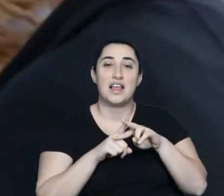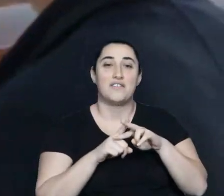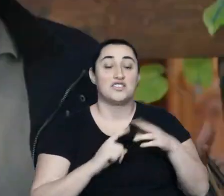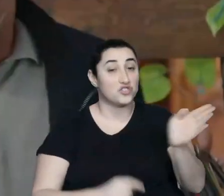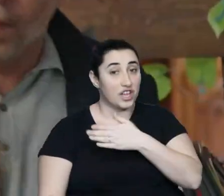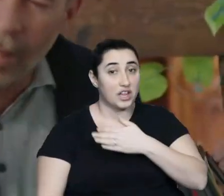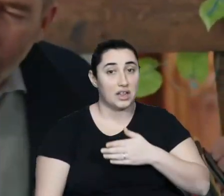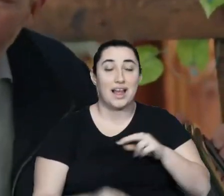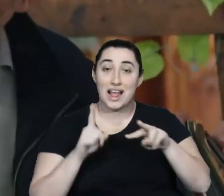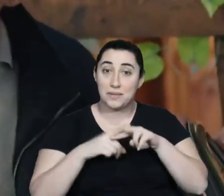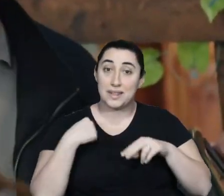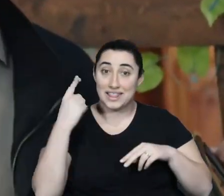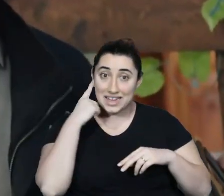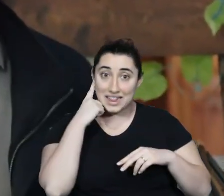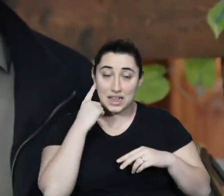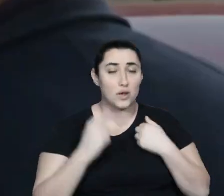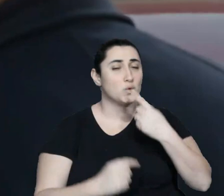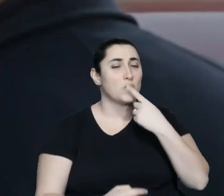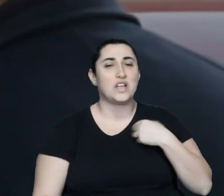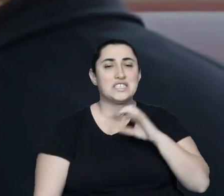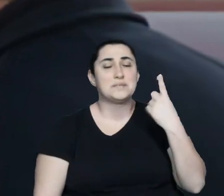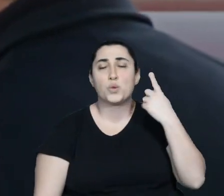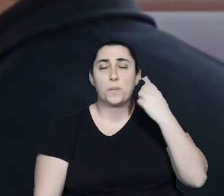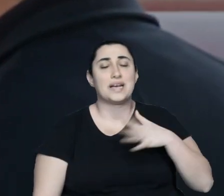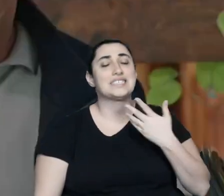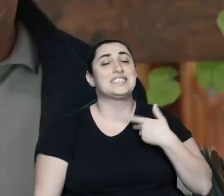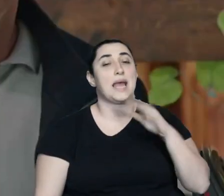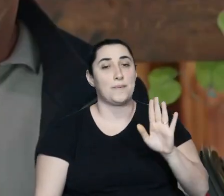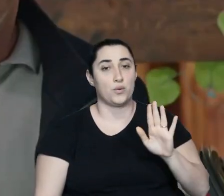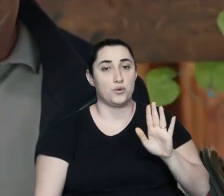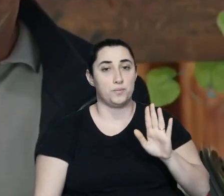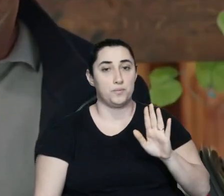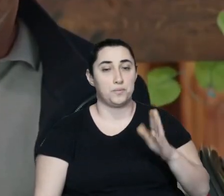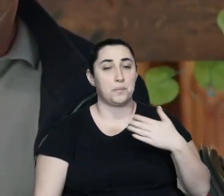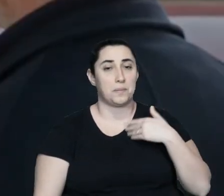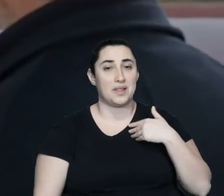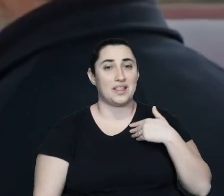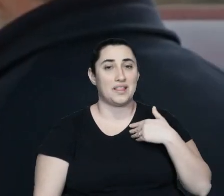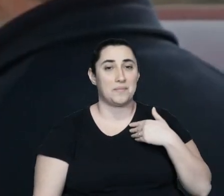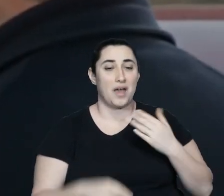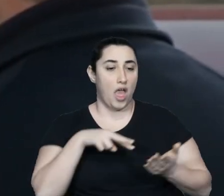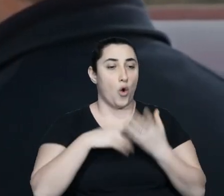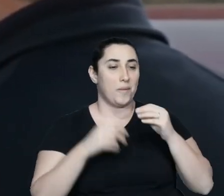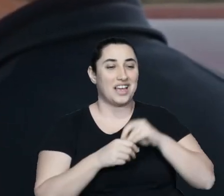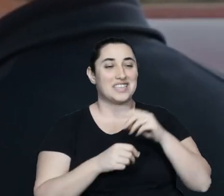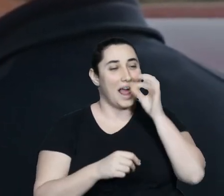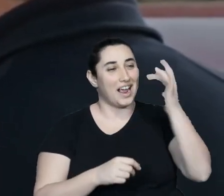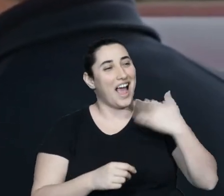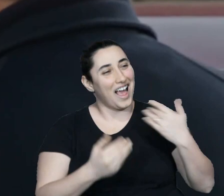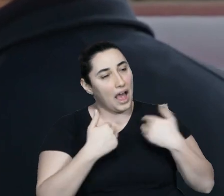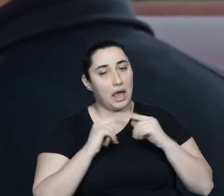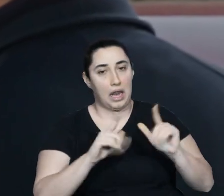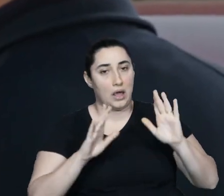Alev bak. Çekil. Alev bak dinle beni. Söyleyeceğin hiçbir şeyi duymak istemiyorum İbrahim. Benim ayakta kalmak için bir erkeğin acımasına ihtiyacım